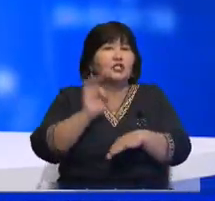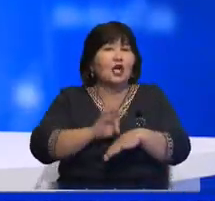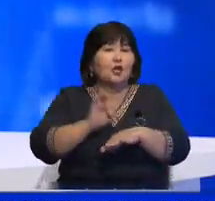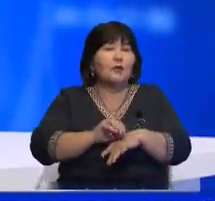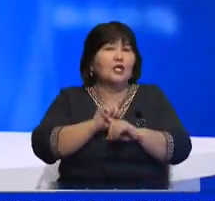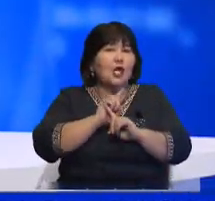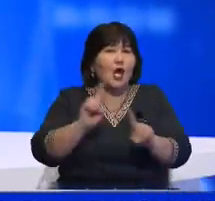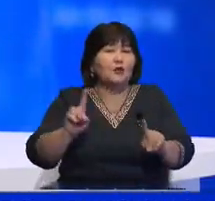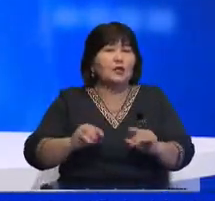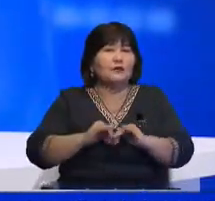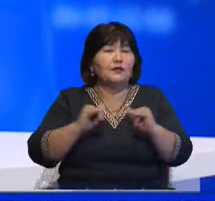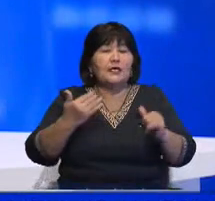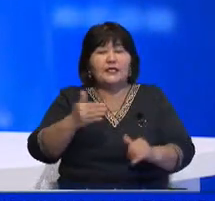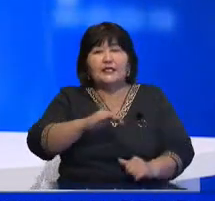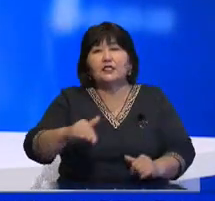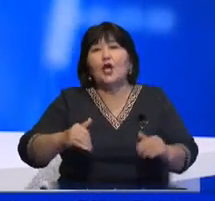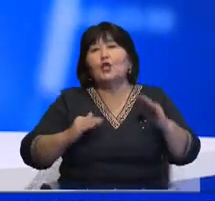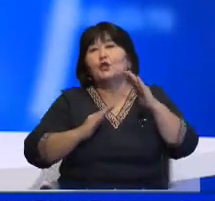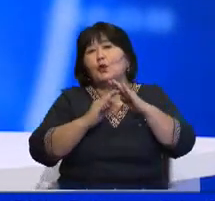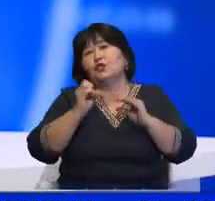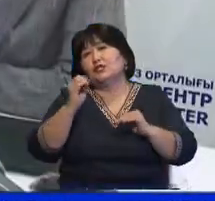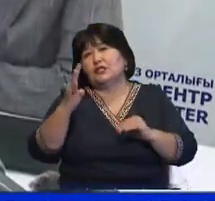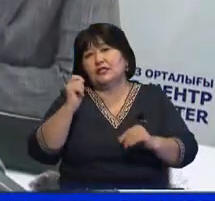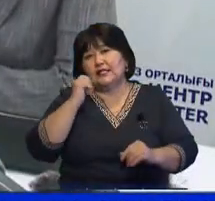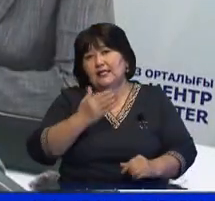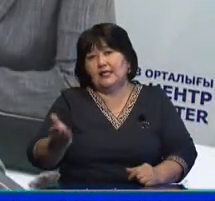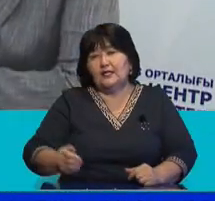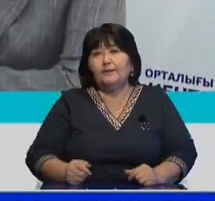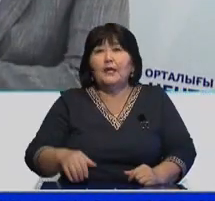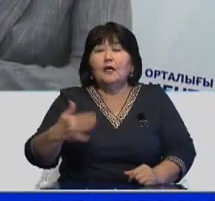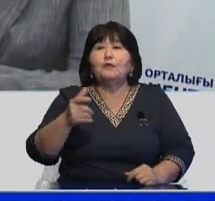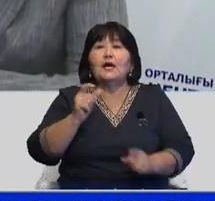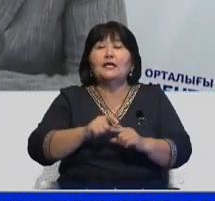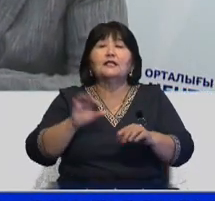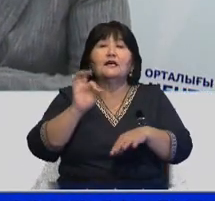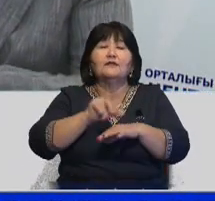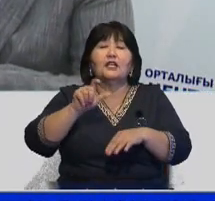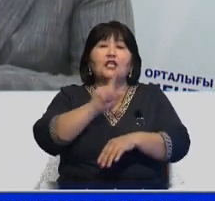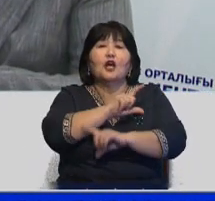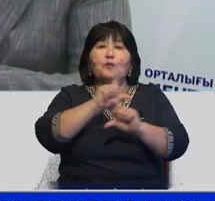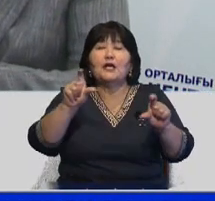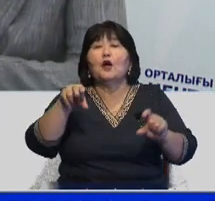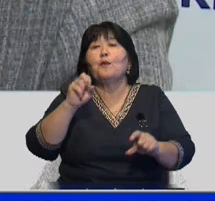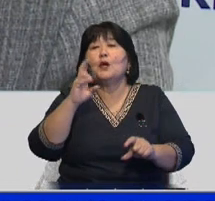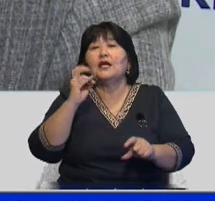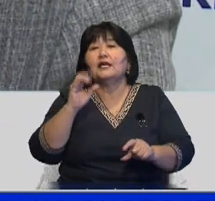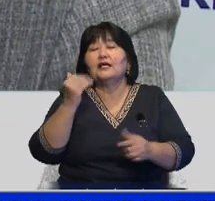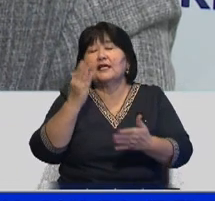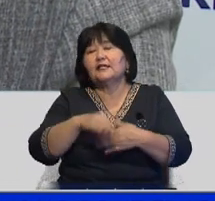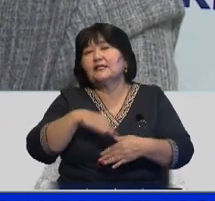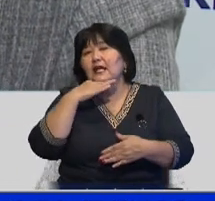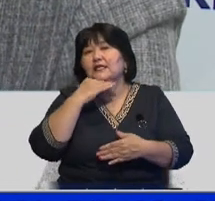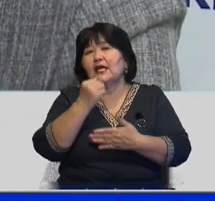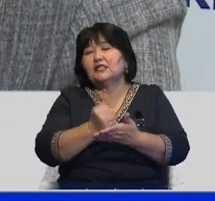Заболеваемость особенно возросла среди детей до 14 лет. По словам эпидемиологов, в больницах и поликлиниках имеется достаточный